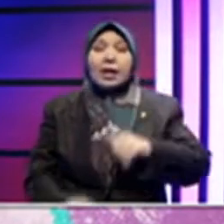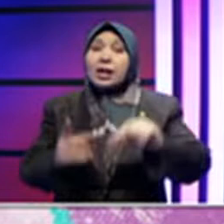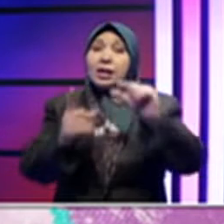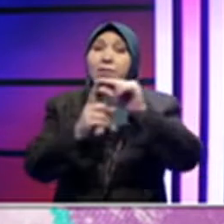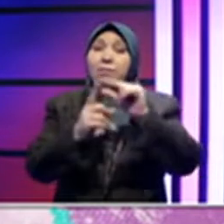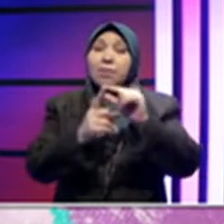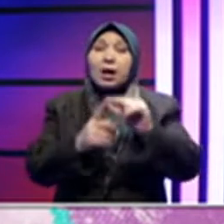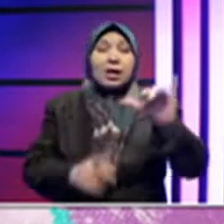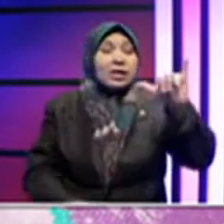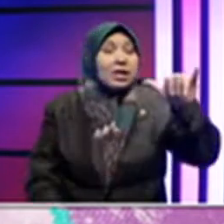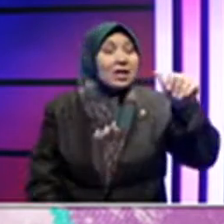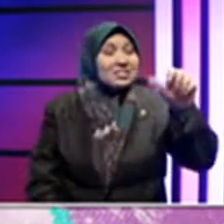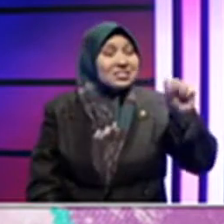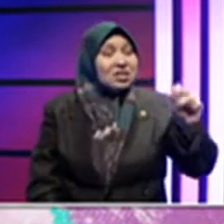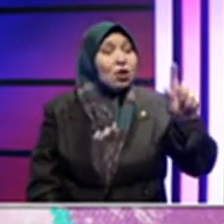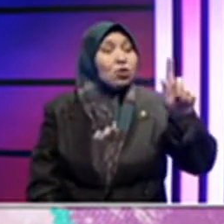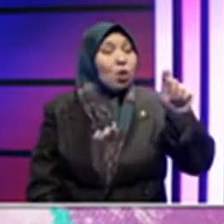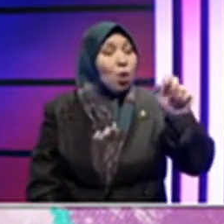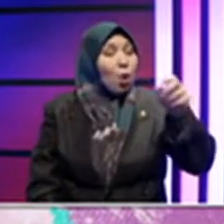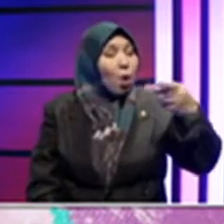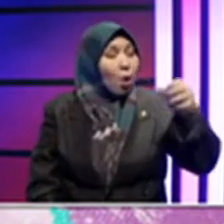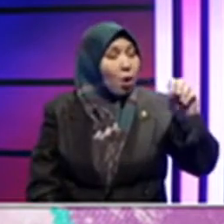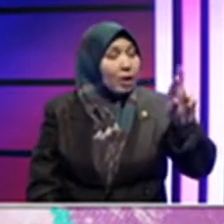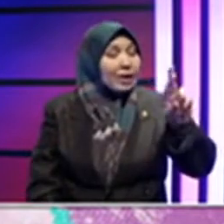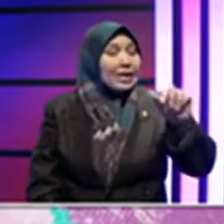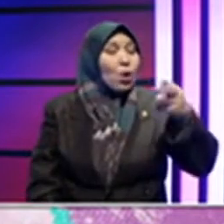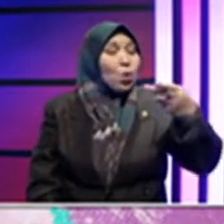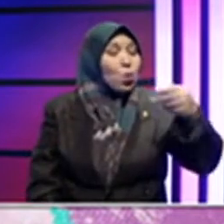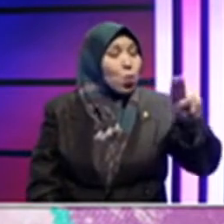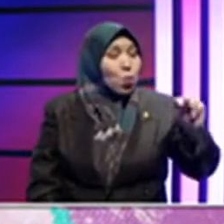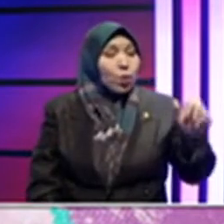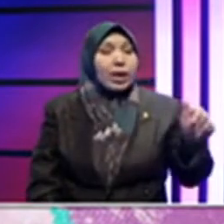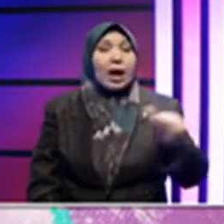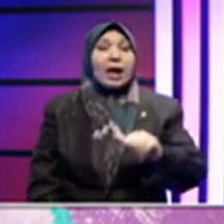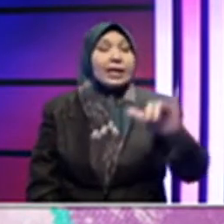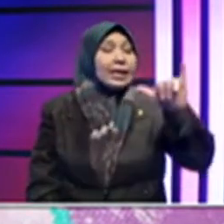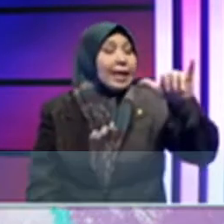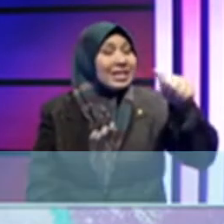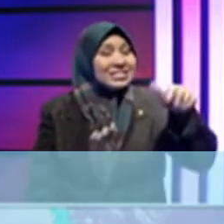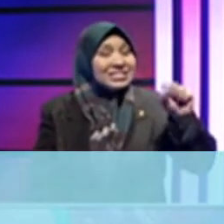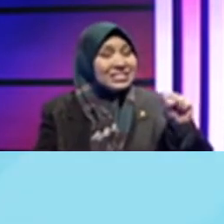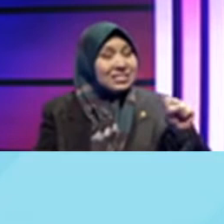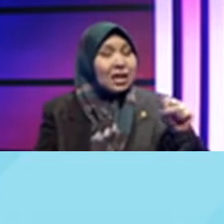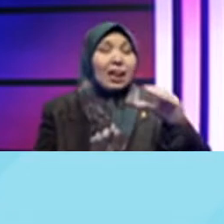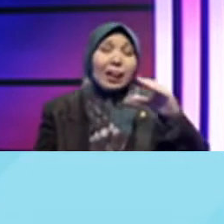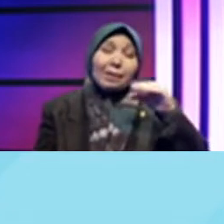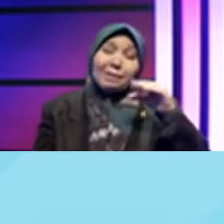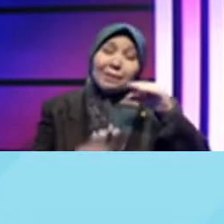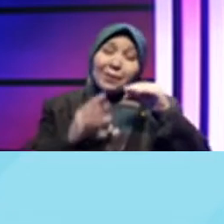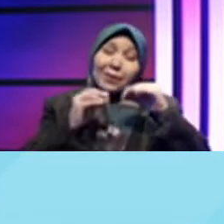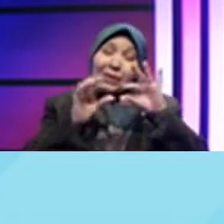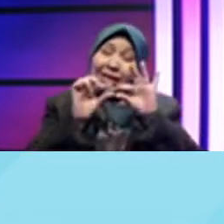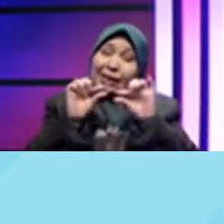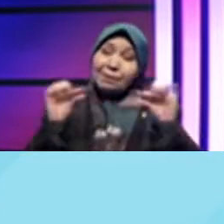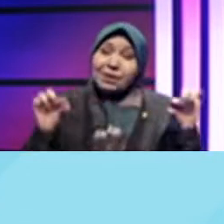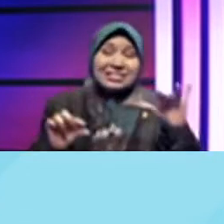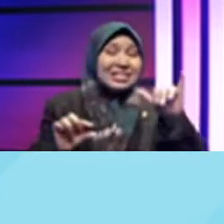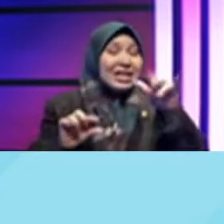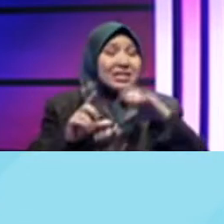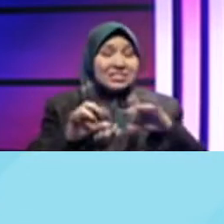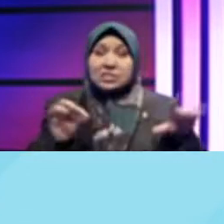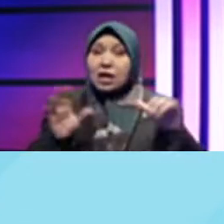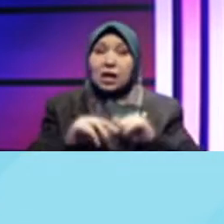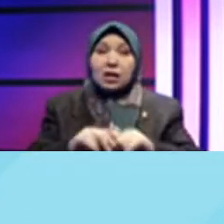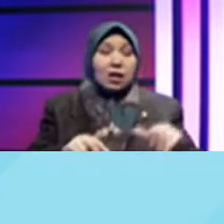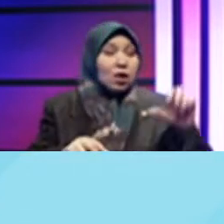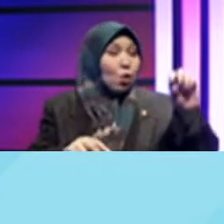yours Polri khuna Masya Allah ke situ Iyas contohnya Iya lembut ataupun tipis ya jangan terkesan